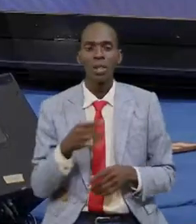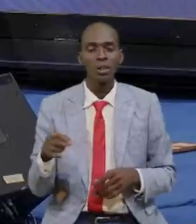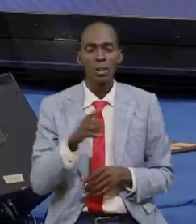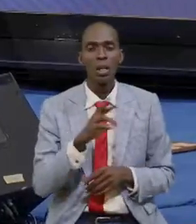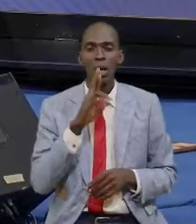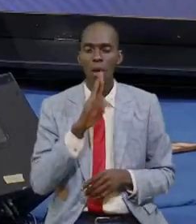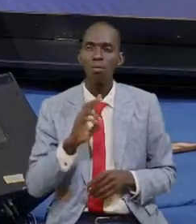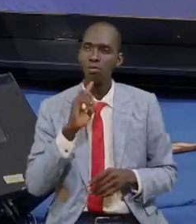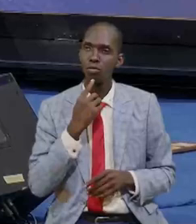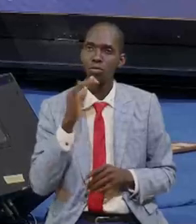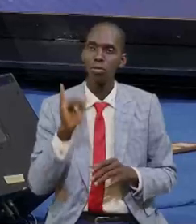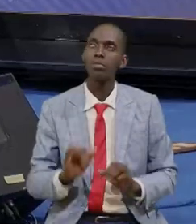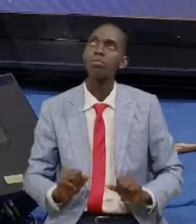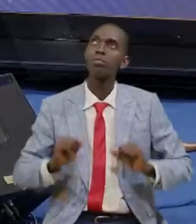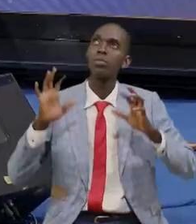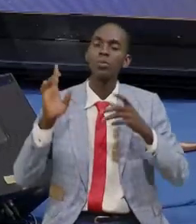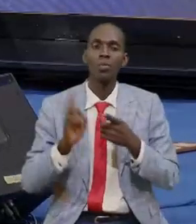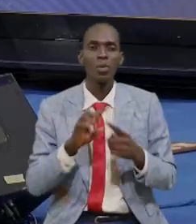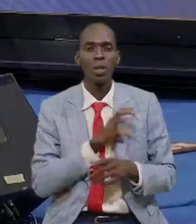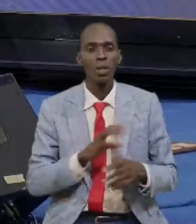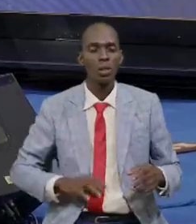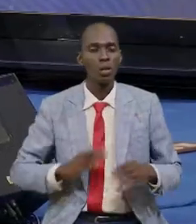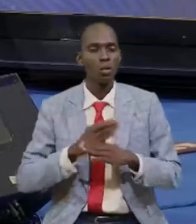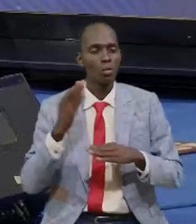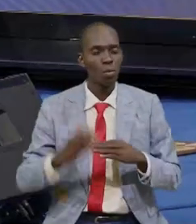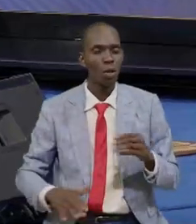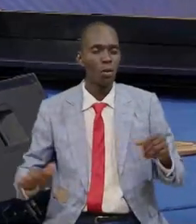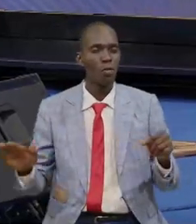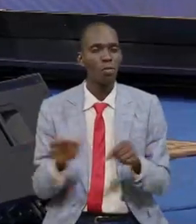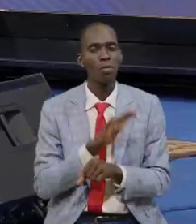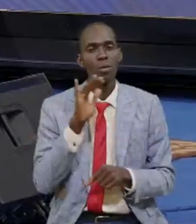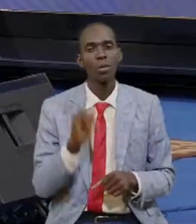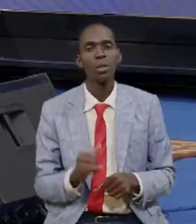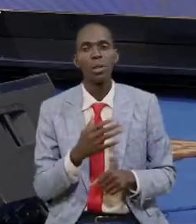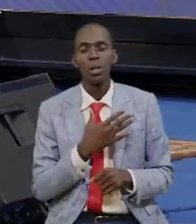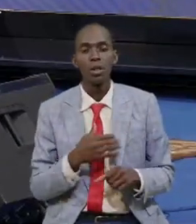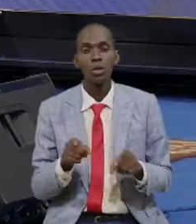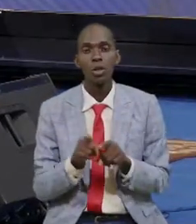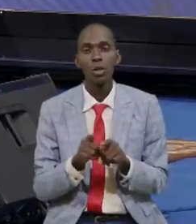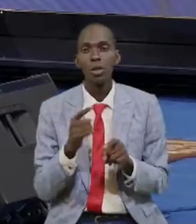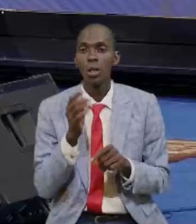se sont dévoués à Christ entièrement et absolument. Et